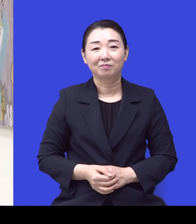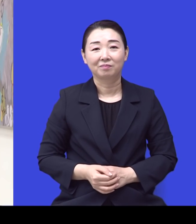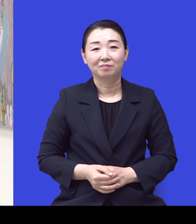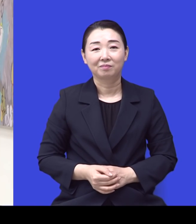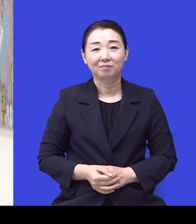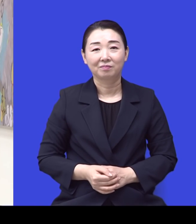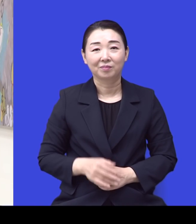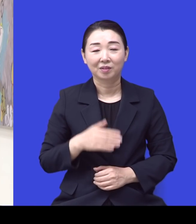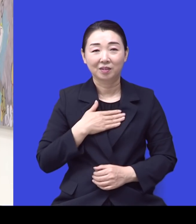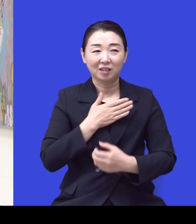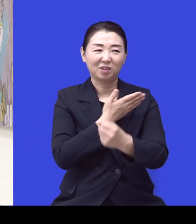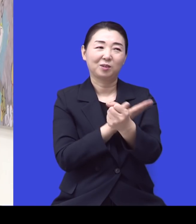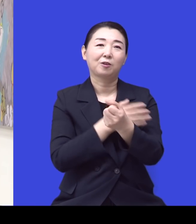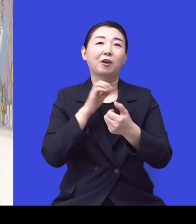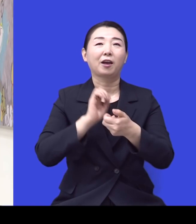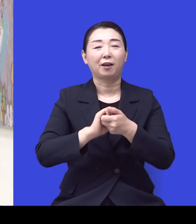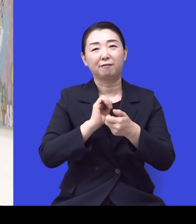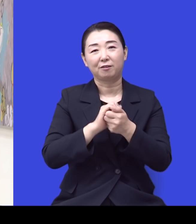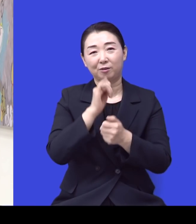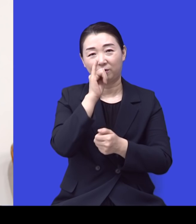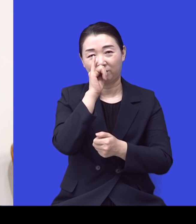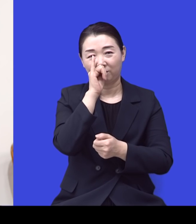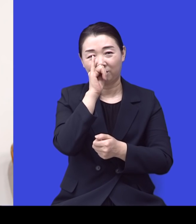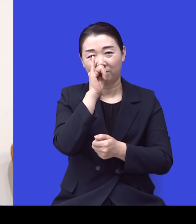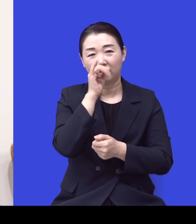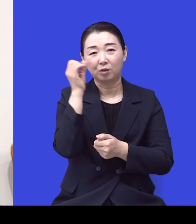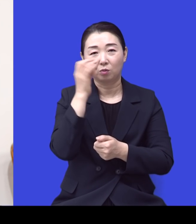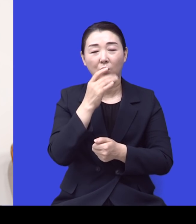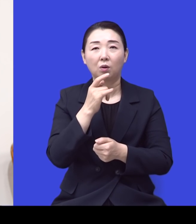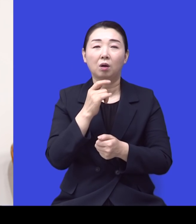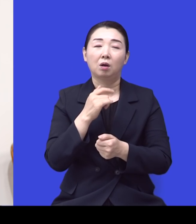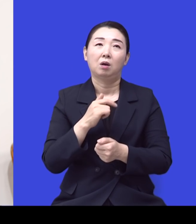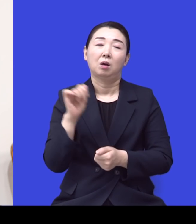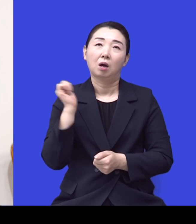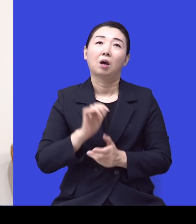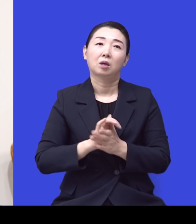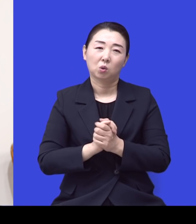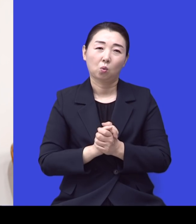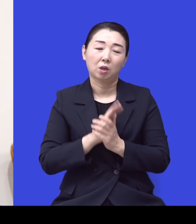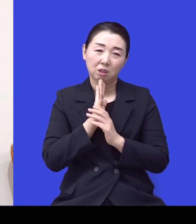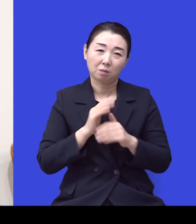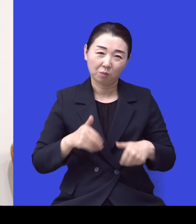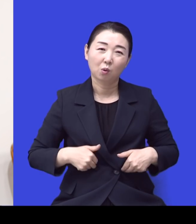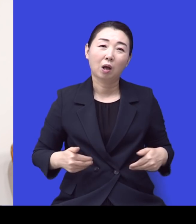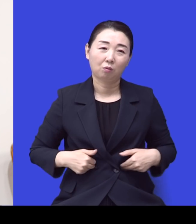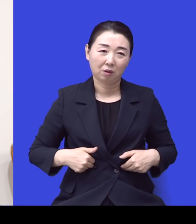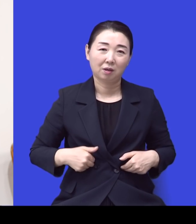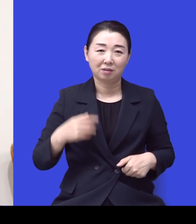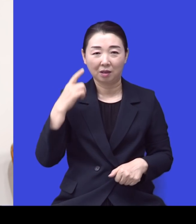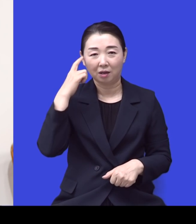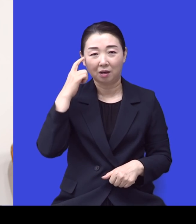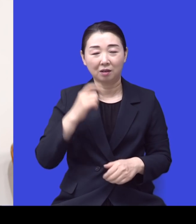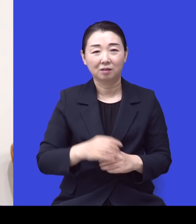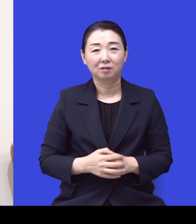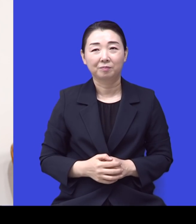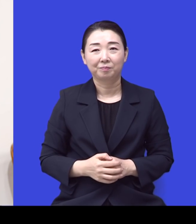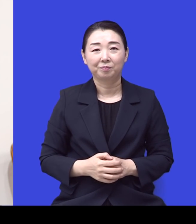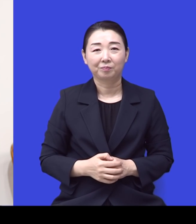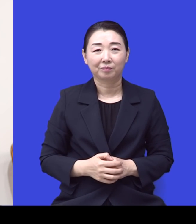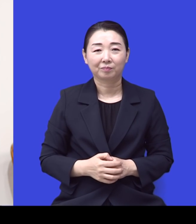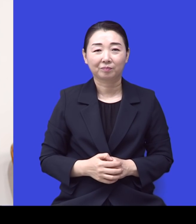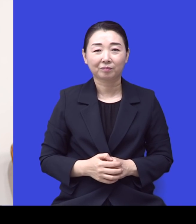제 능력의 한계도 보게 됐고 네. 기도하지 않으면 안 되는구나라는 것도 알게 됐고. 네. 그 돌아보면